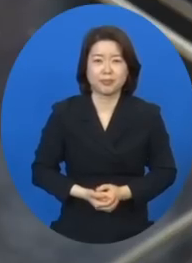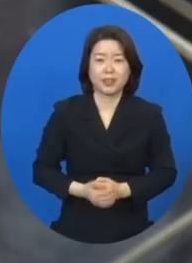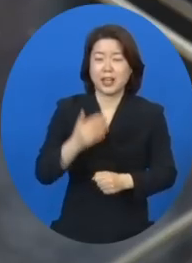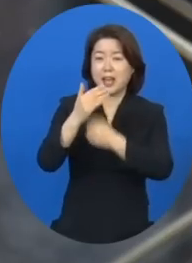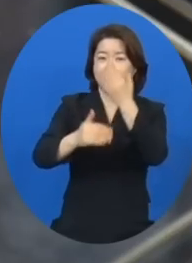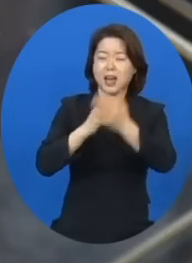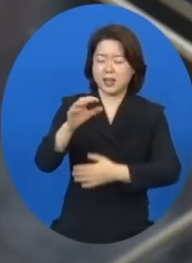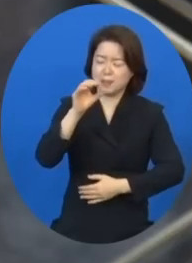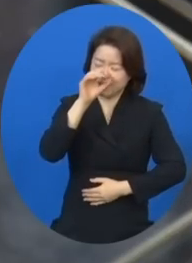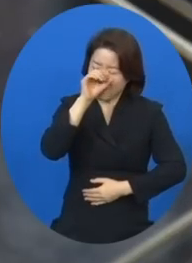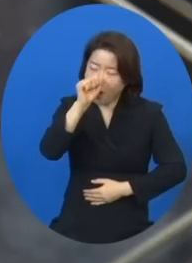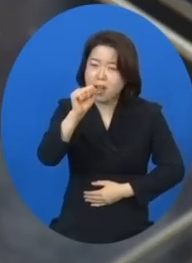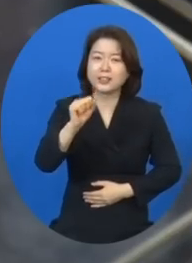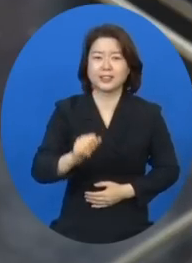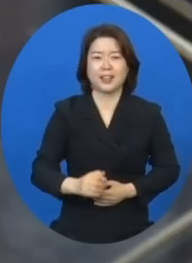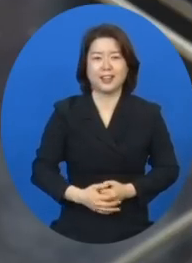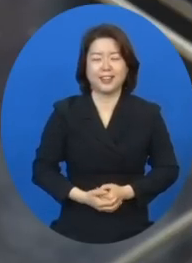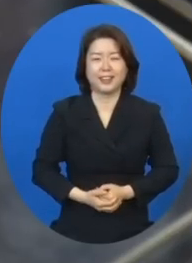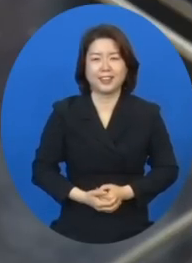하나님은 선하시다.